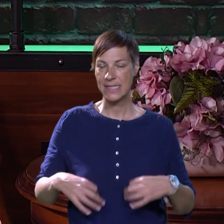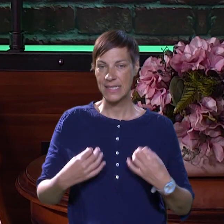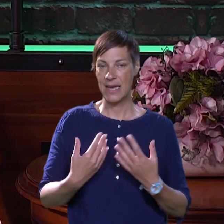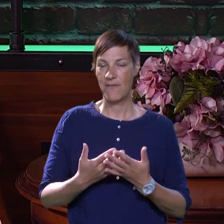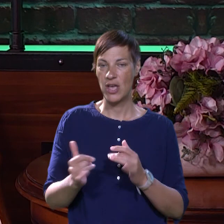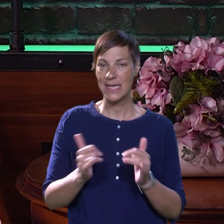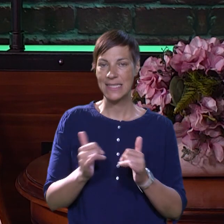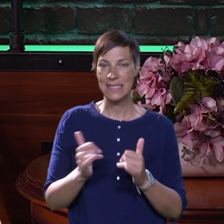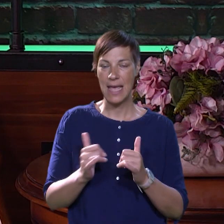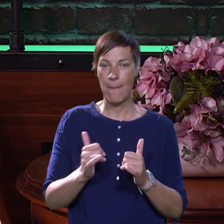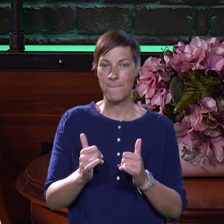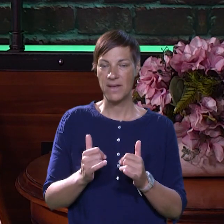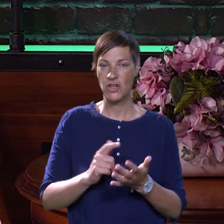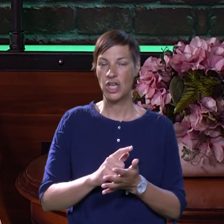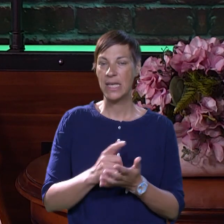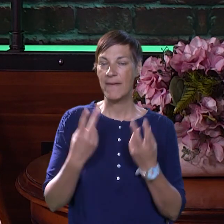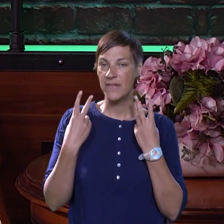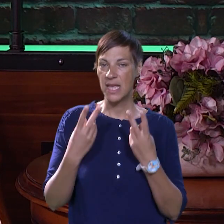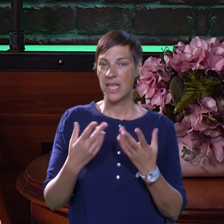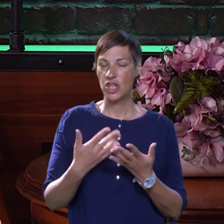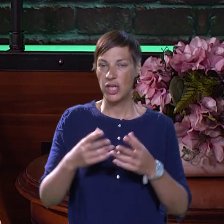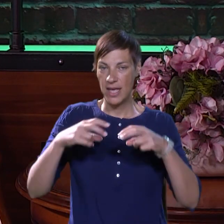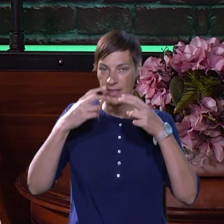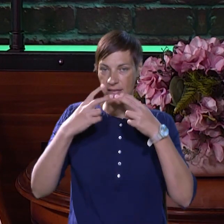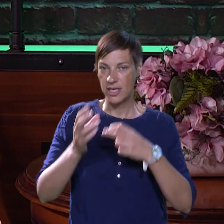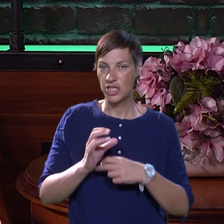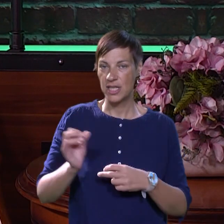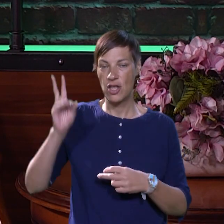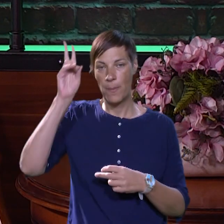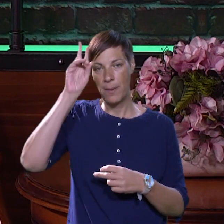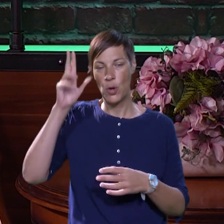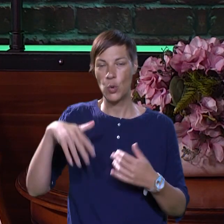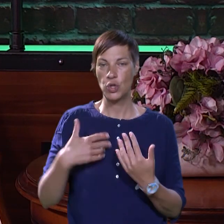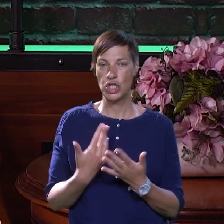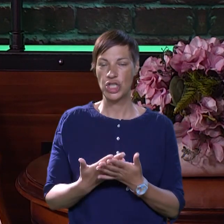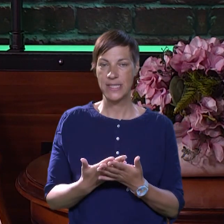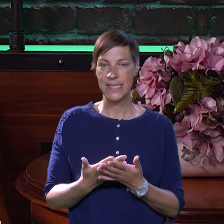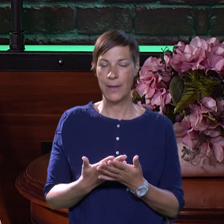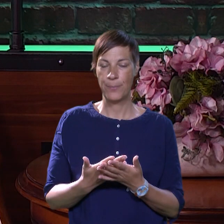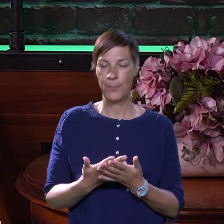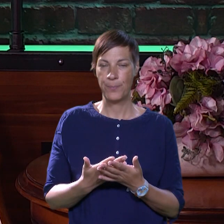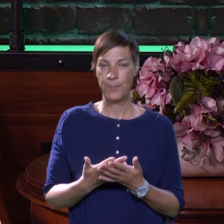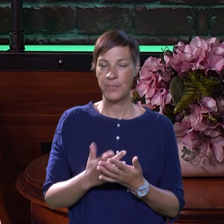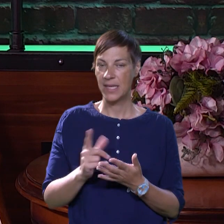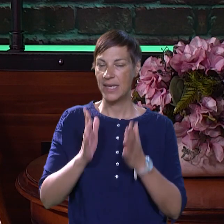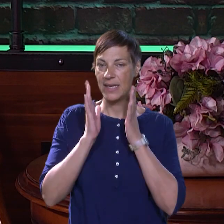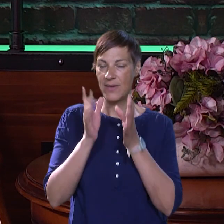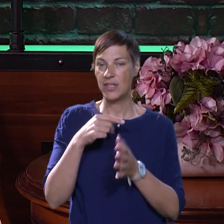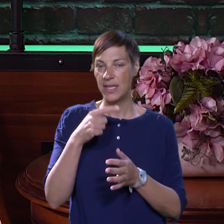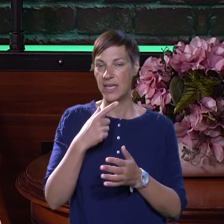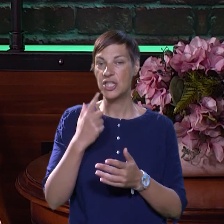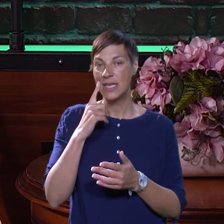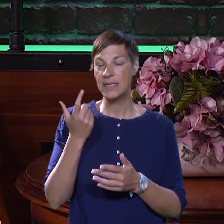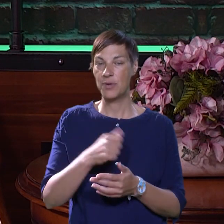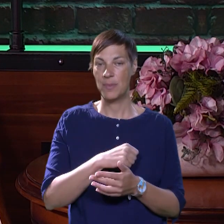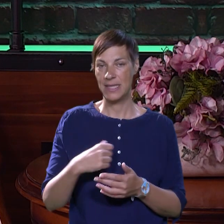Zdravo je, zabavno je, vrijedno je, tražite dobre prilike i ne vjerujte na riječ,